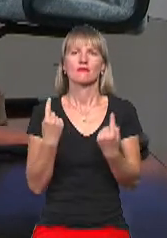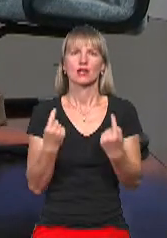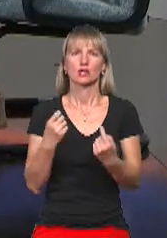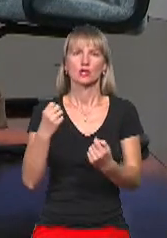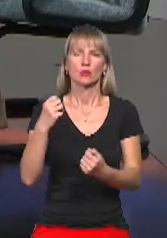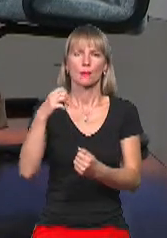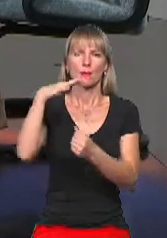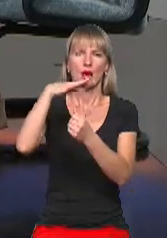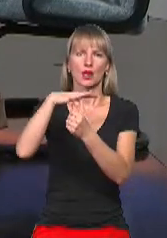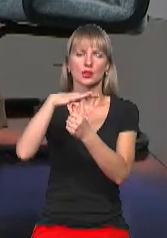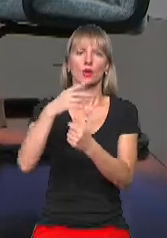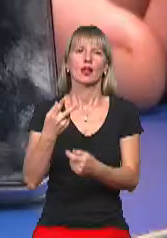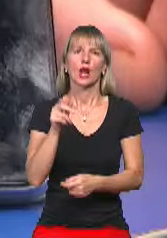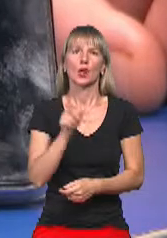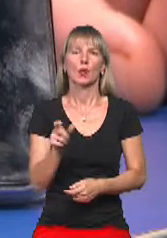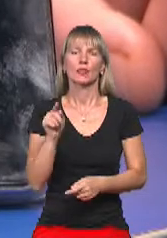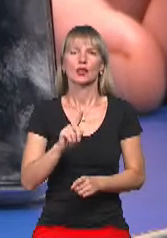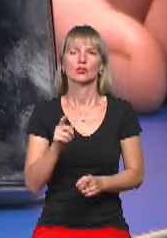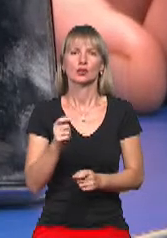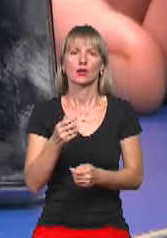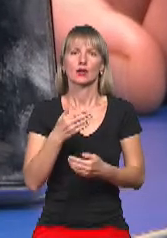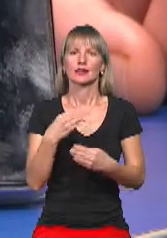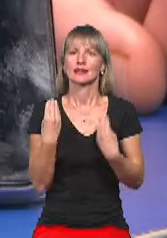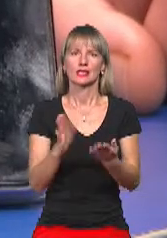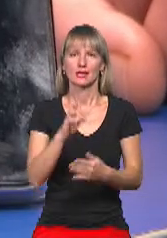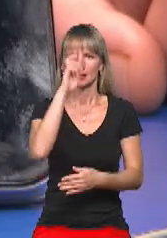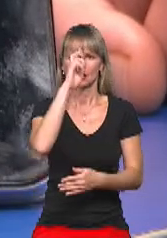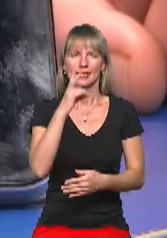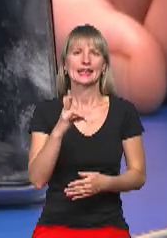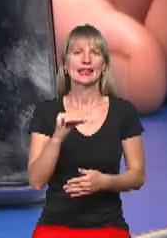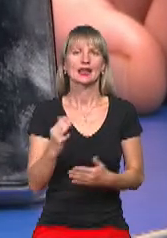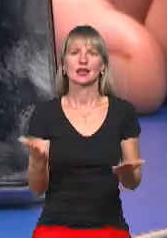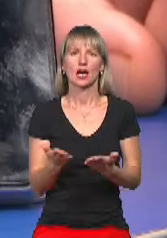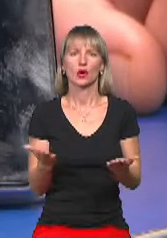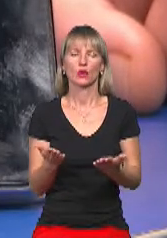людей, і це те, чого не дає державний. Ніякої